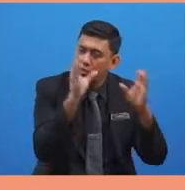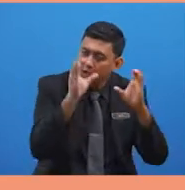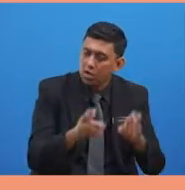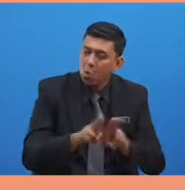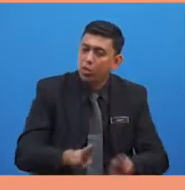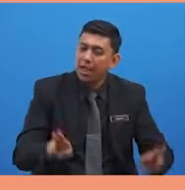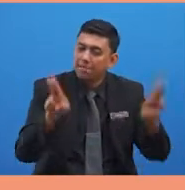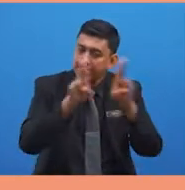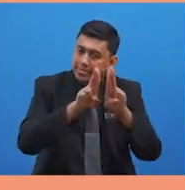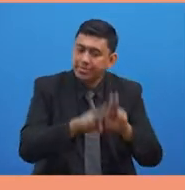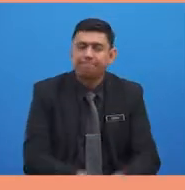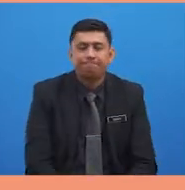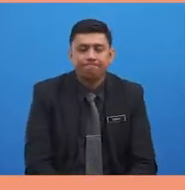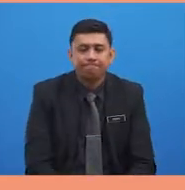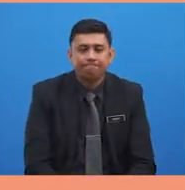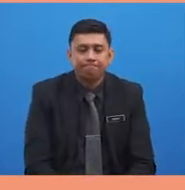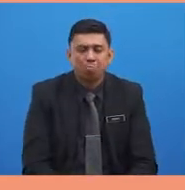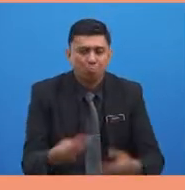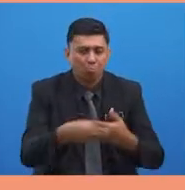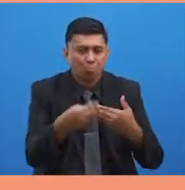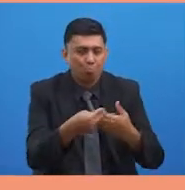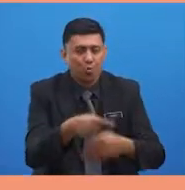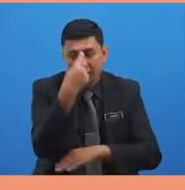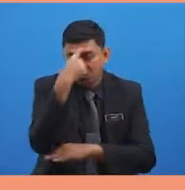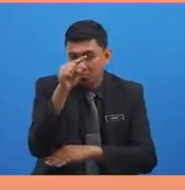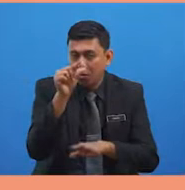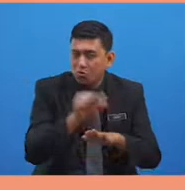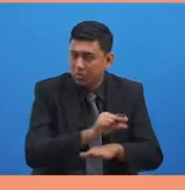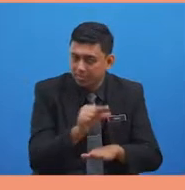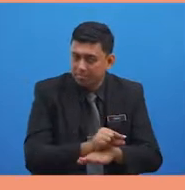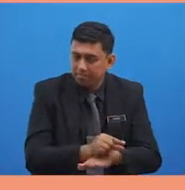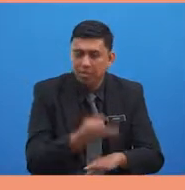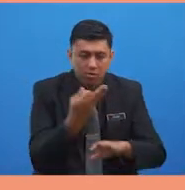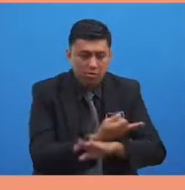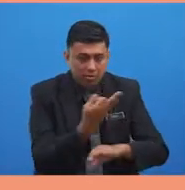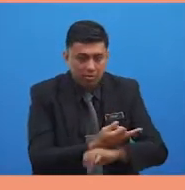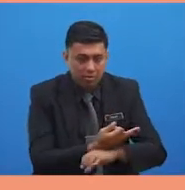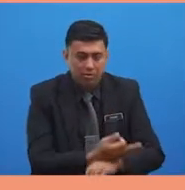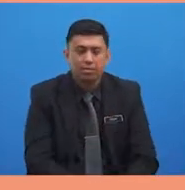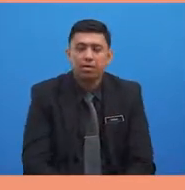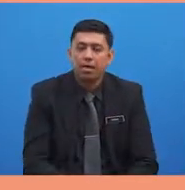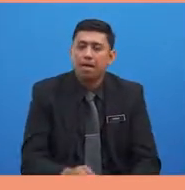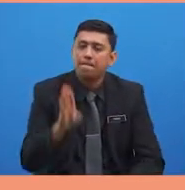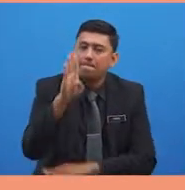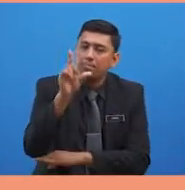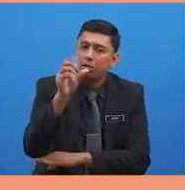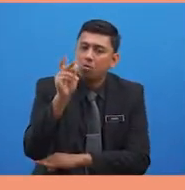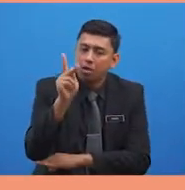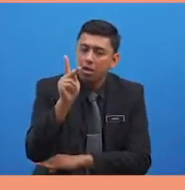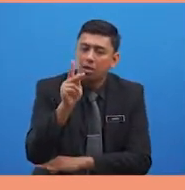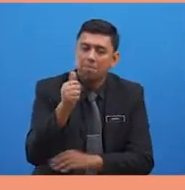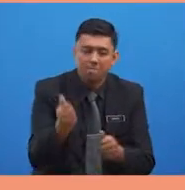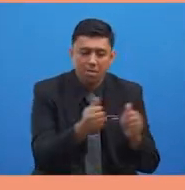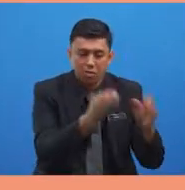utama. Secara mudahnya untuk menggunakan function sebagai blok aturcara, maka